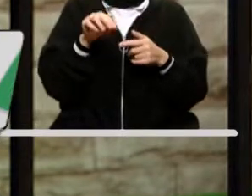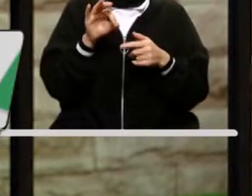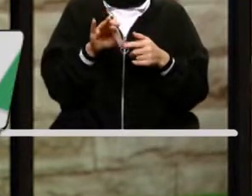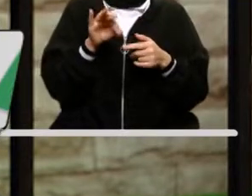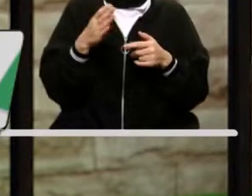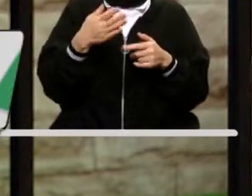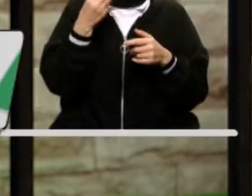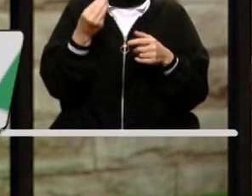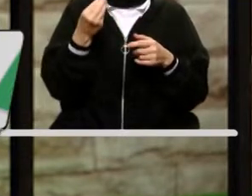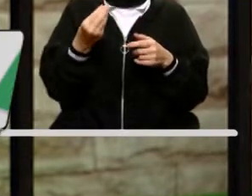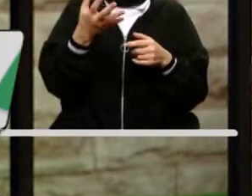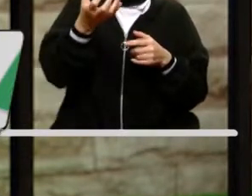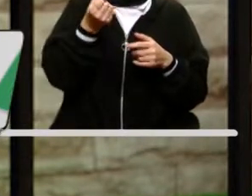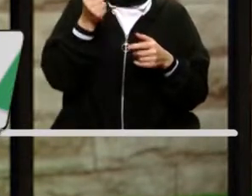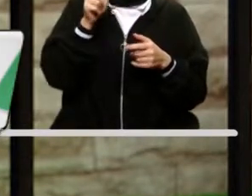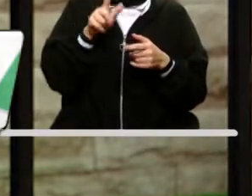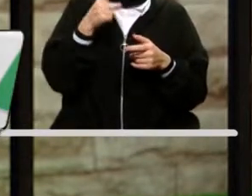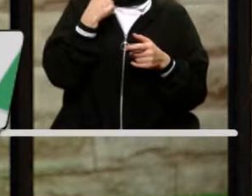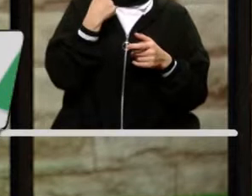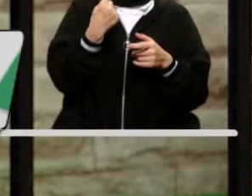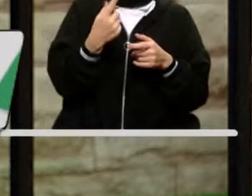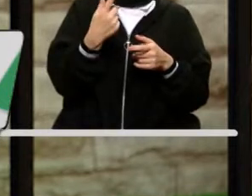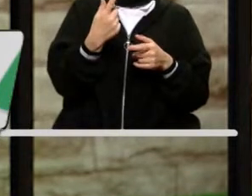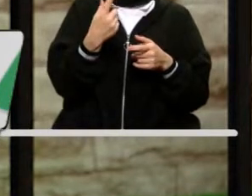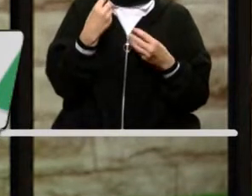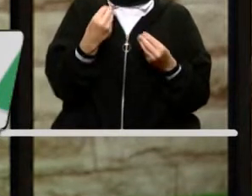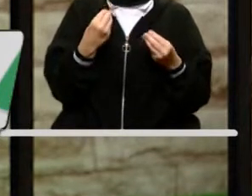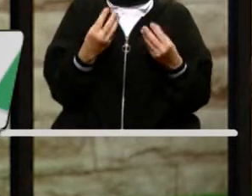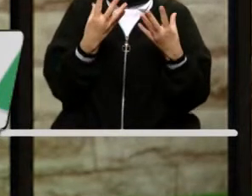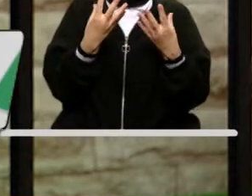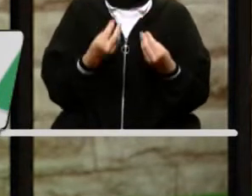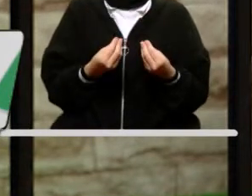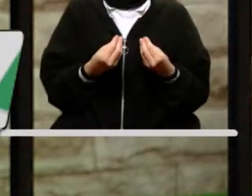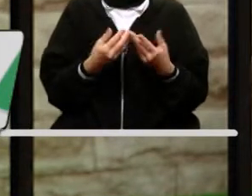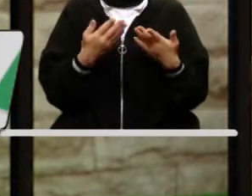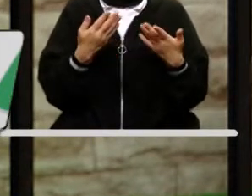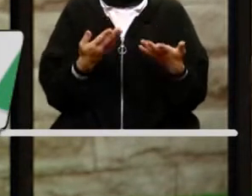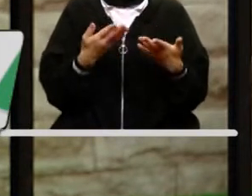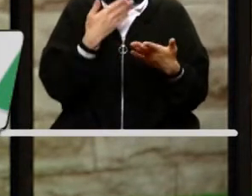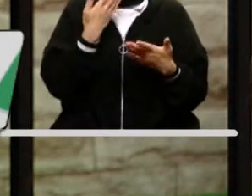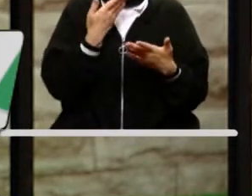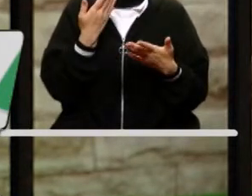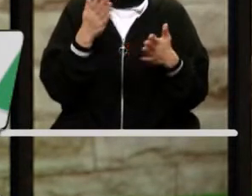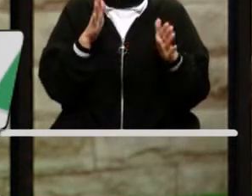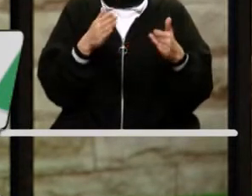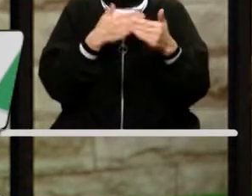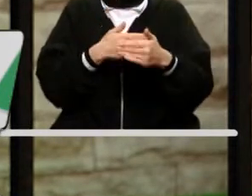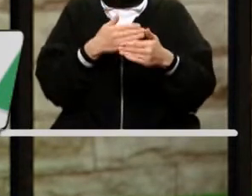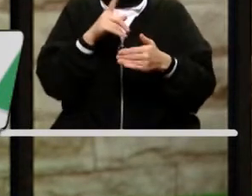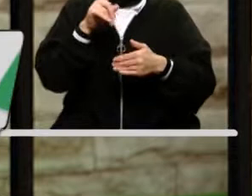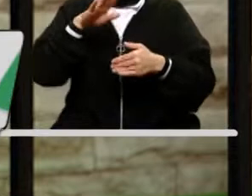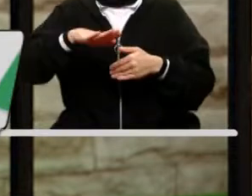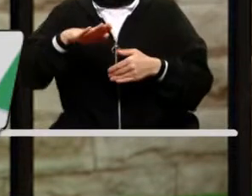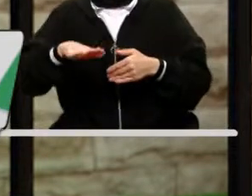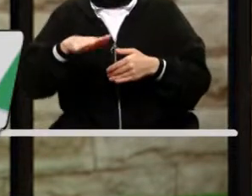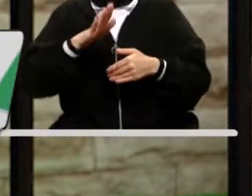edinerek, sindire sindire daha sağlıklı olur. Ama sınıfın senden yüksek not alan var mı? Çocuk 98 almıştır, niye 100 almadın denilir. Ya